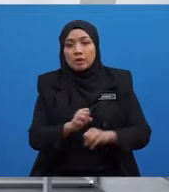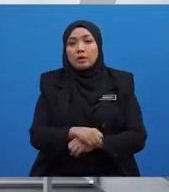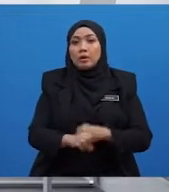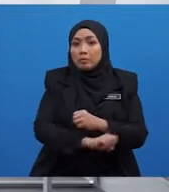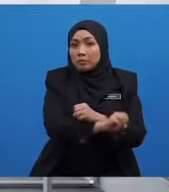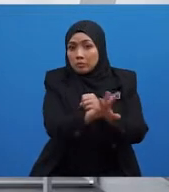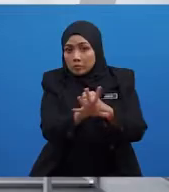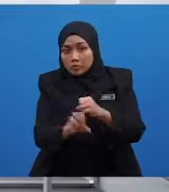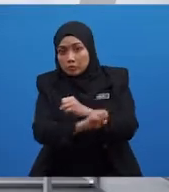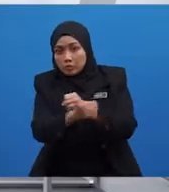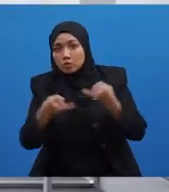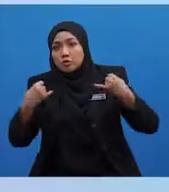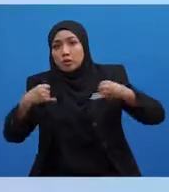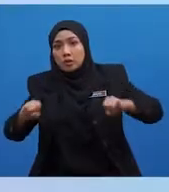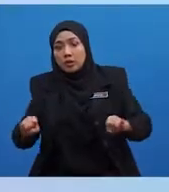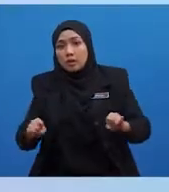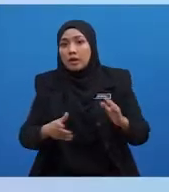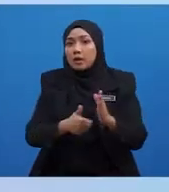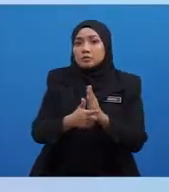publicity, jualan langsung.